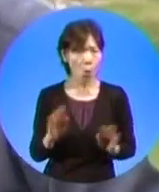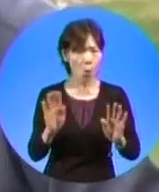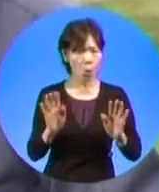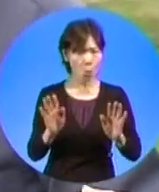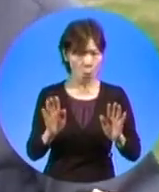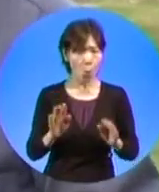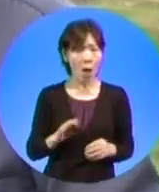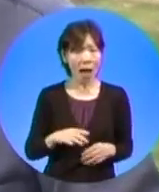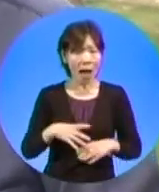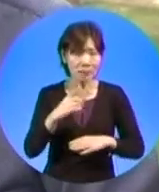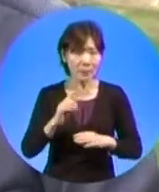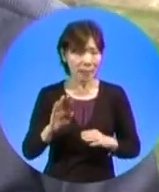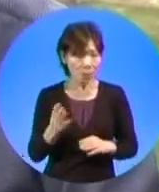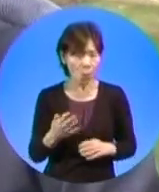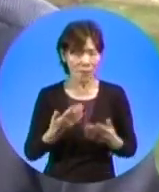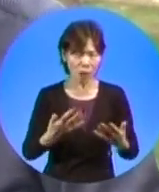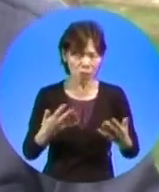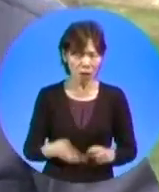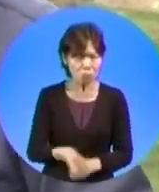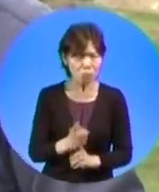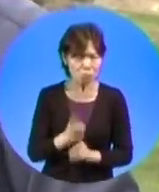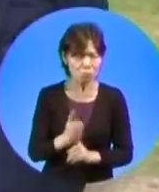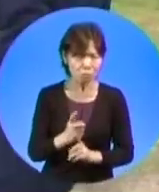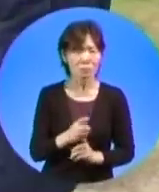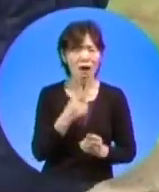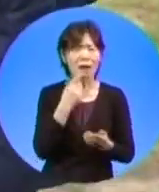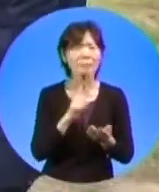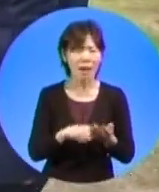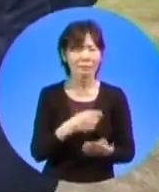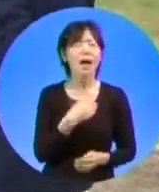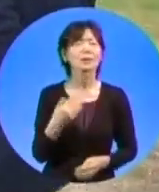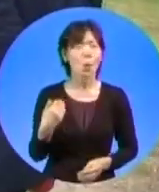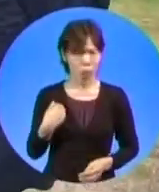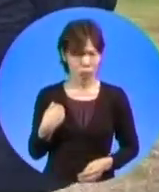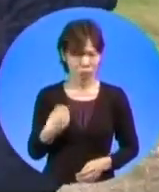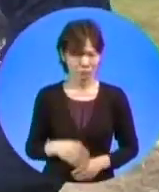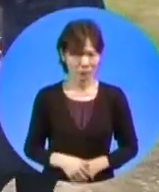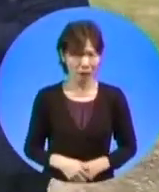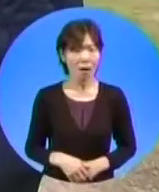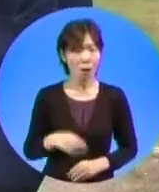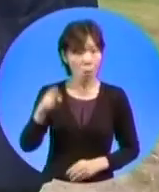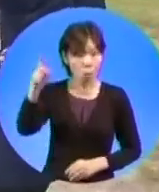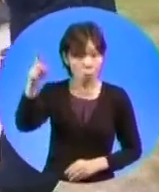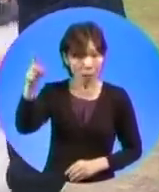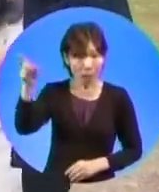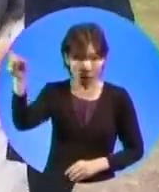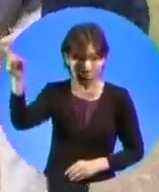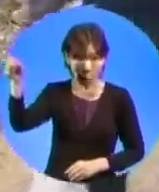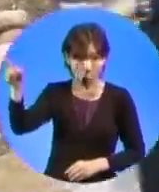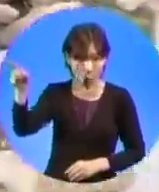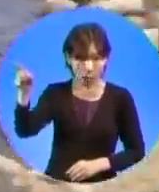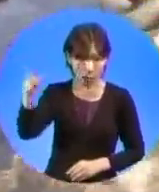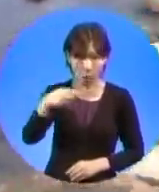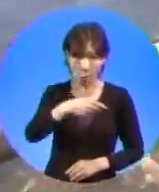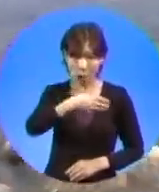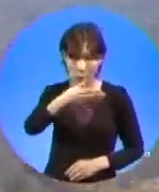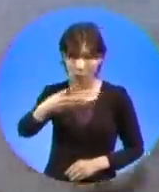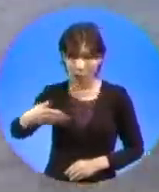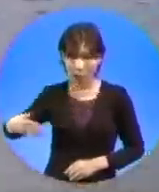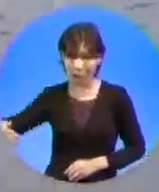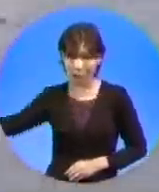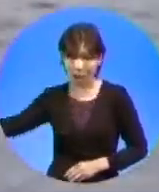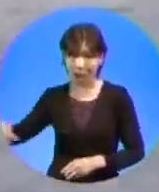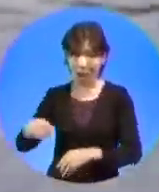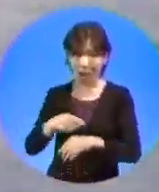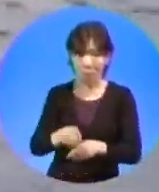でもたくさん釣りますので。 そうなんですか。 もう簡単ですので、紙の方からね、こういうふうにをや